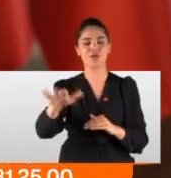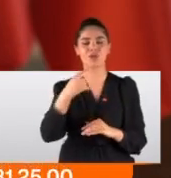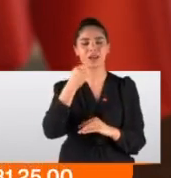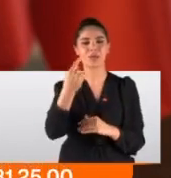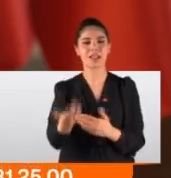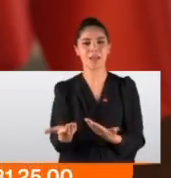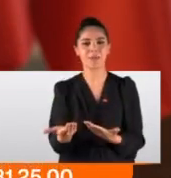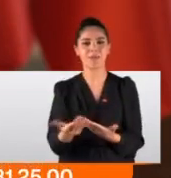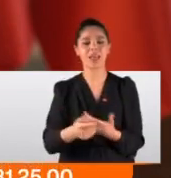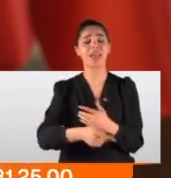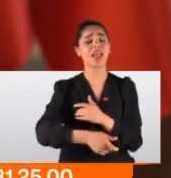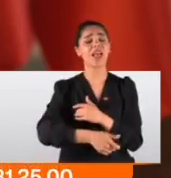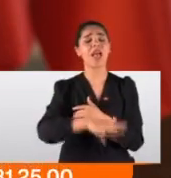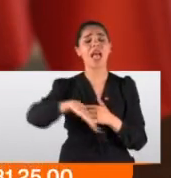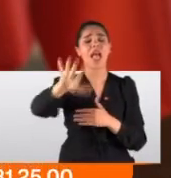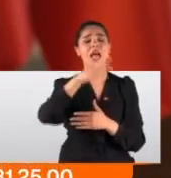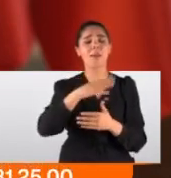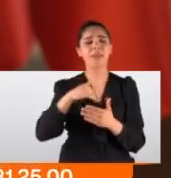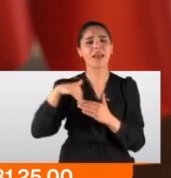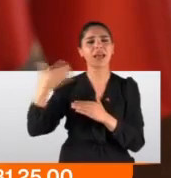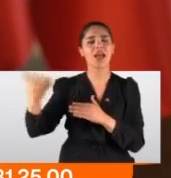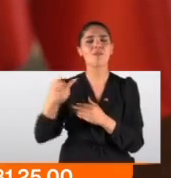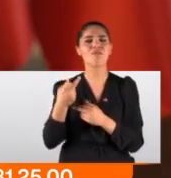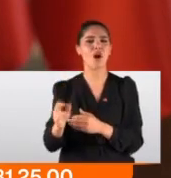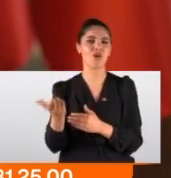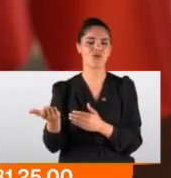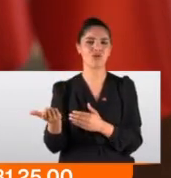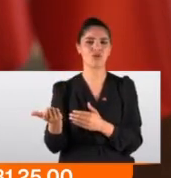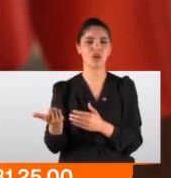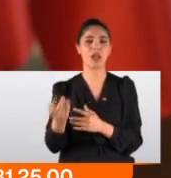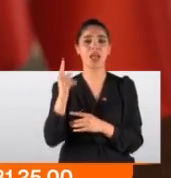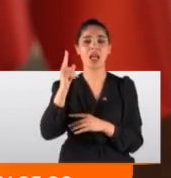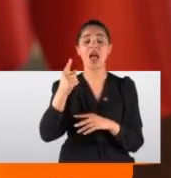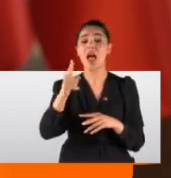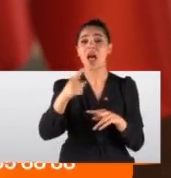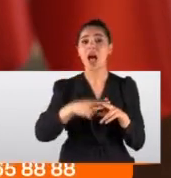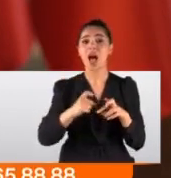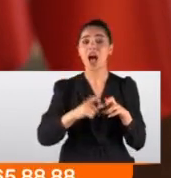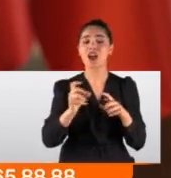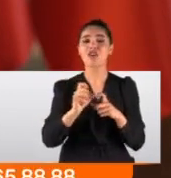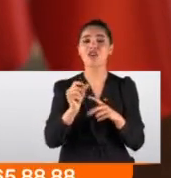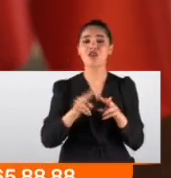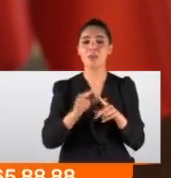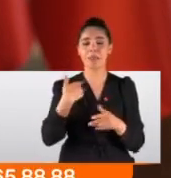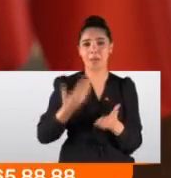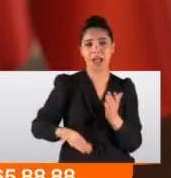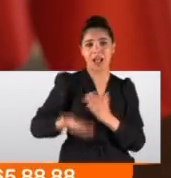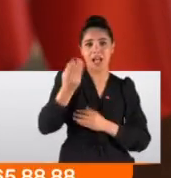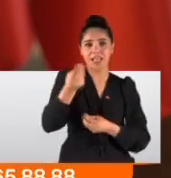çocuklarımızdır. Gerisi lafı güzaftır. Hani Arşimet bana bir kaldıraç